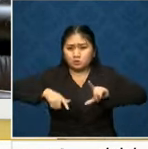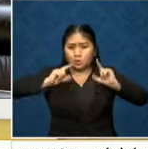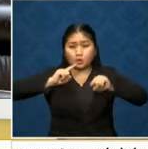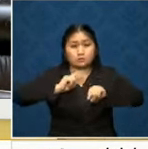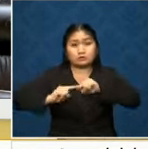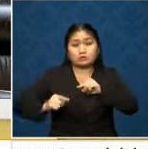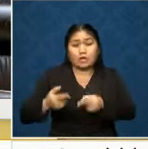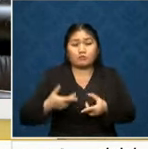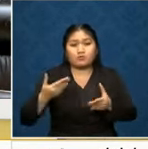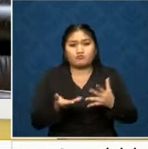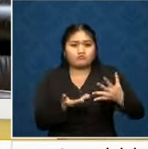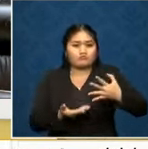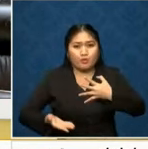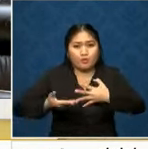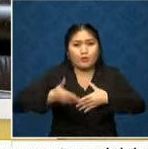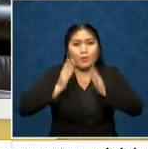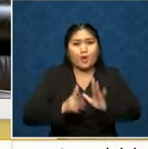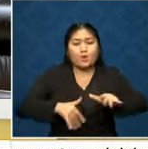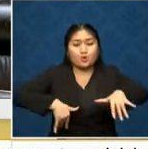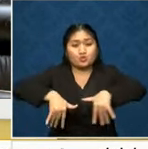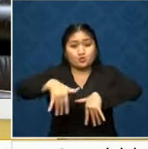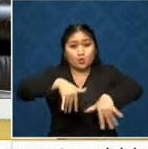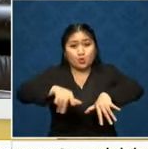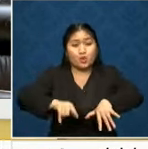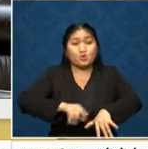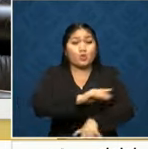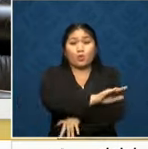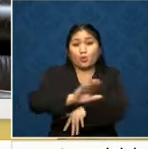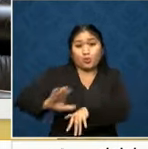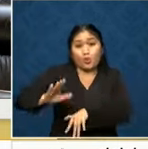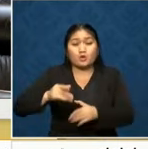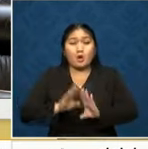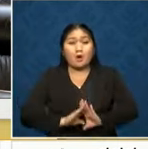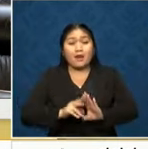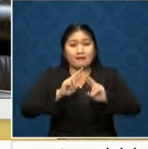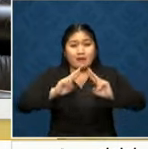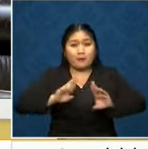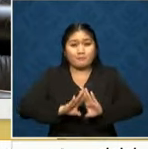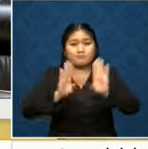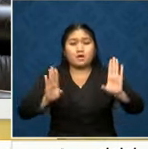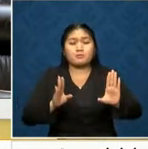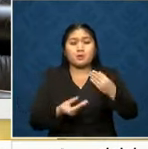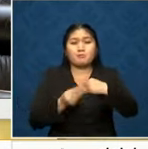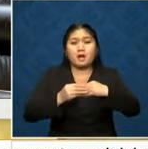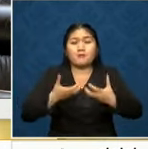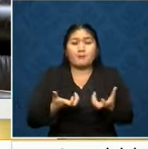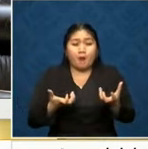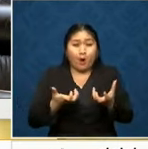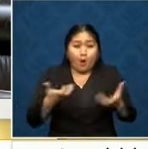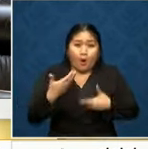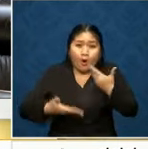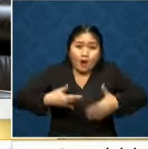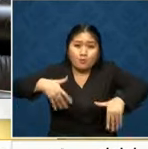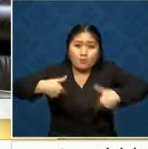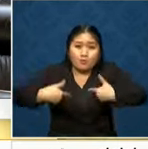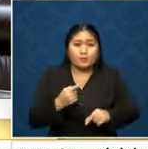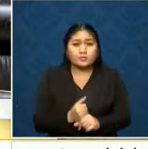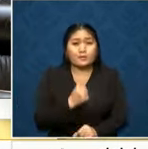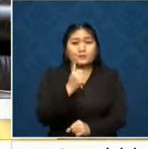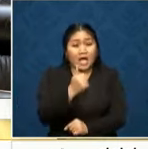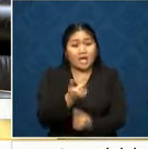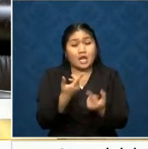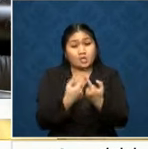ๆที่จะมายกระดับให้ประชาชนในพื้นที่นั้นๆได้มีโอกาสในการมาเปิดร้านเพื่อเพิ่มยอดขายยกระดับร้านให้มีชื่อเสียงและนั่นยังไม่รวม